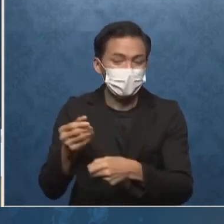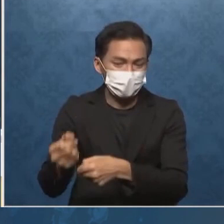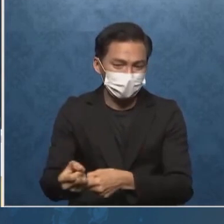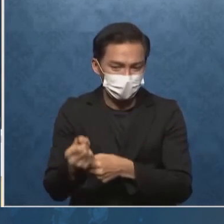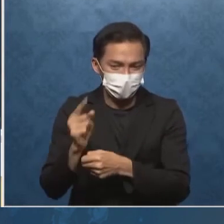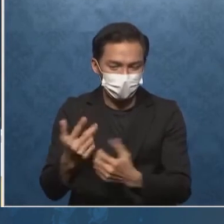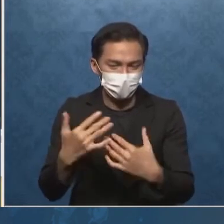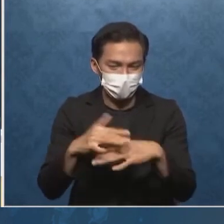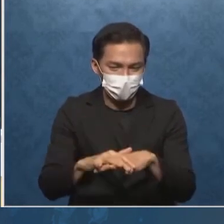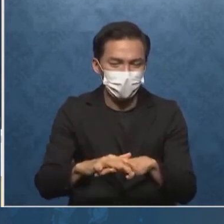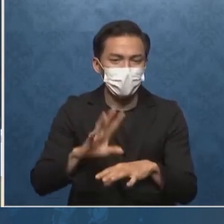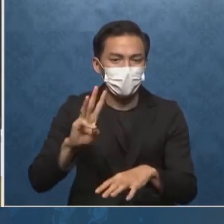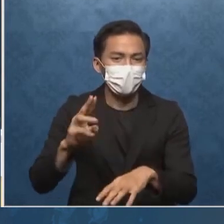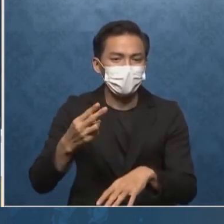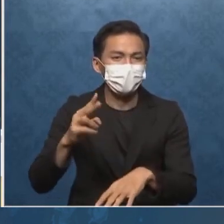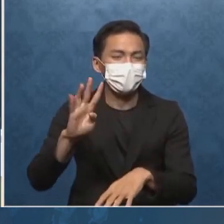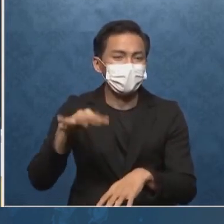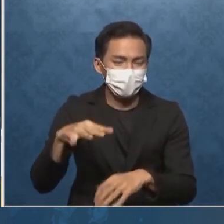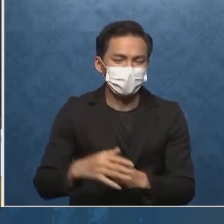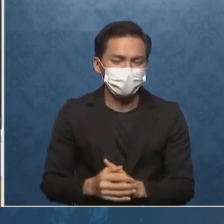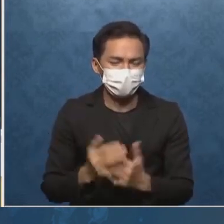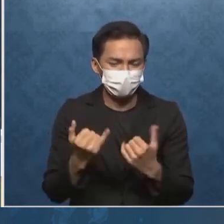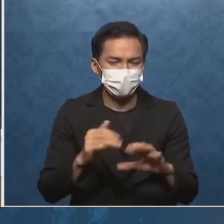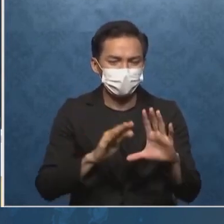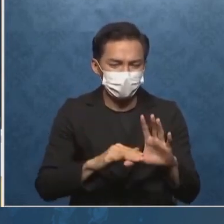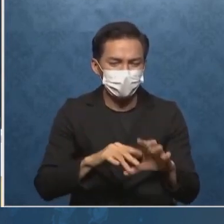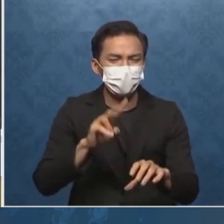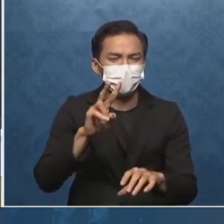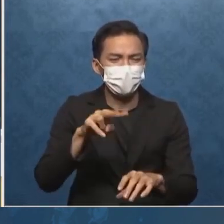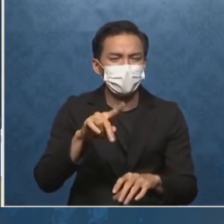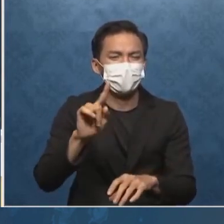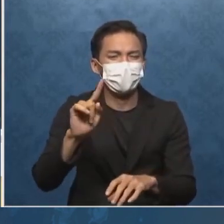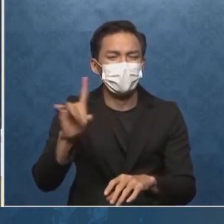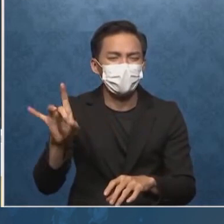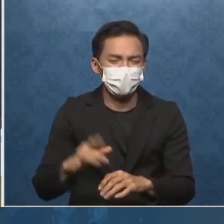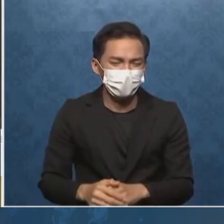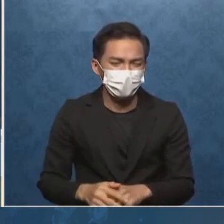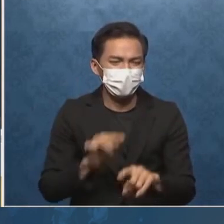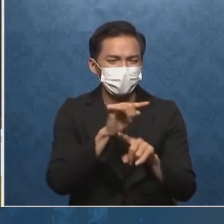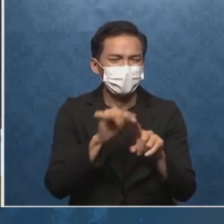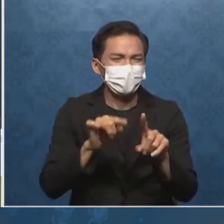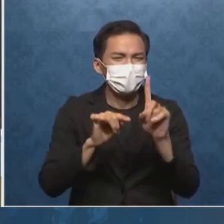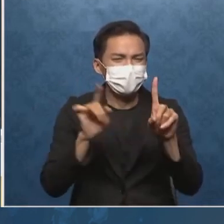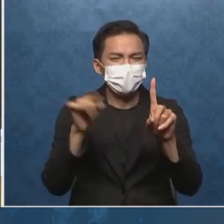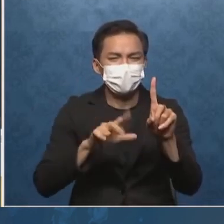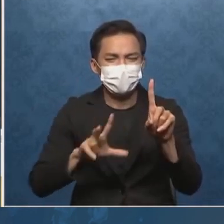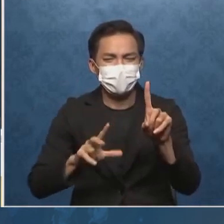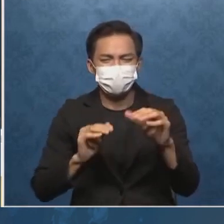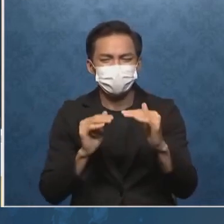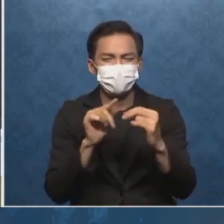ร่วม64000ลายแต่จริงๆมาสมัครแค่ 2000 100ครับธรรมดานเมื่อถึง 1ใน 3ด้วยซ้ำ 8